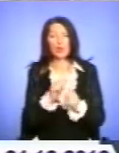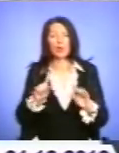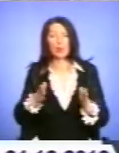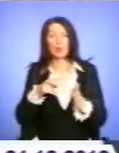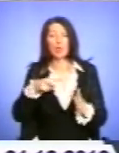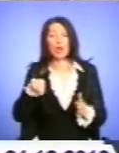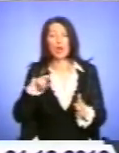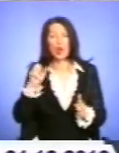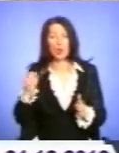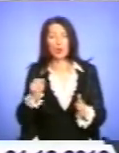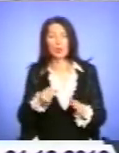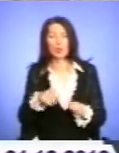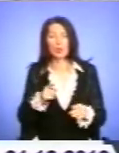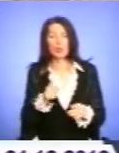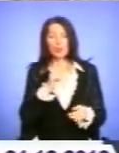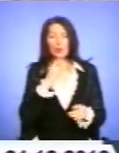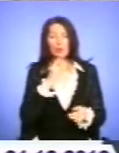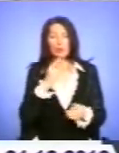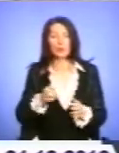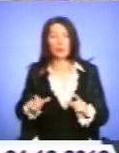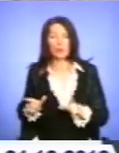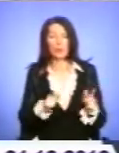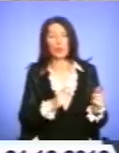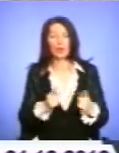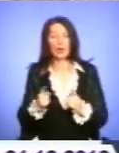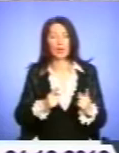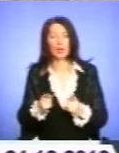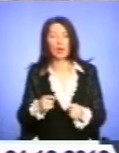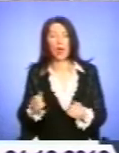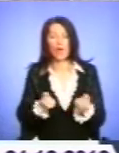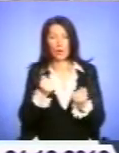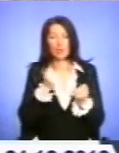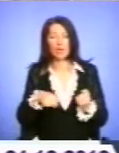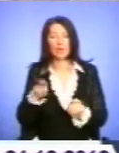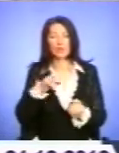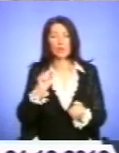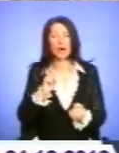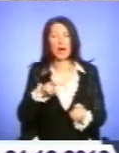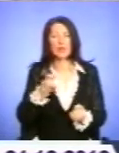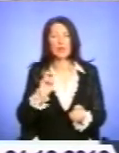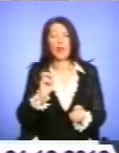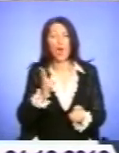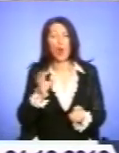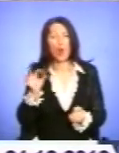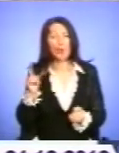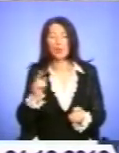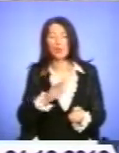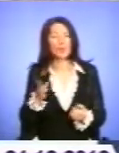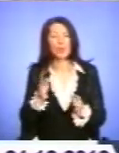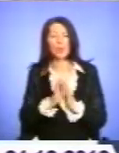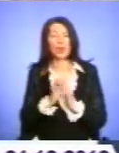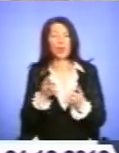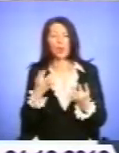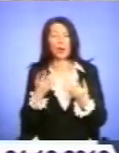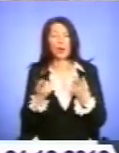накат, який значно утруднює рух транспорту. Тож водіям, далекобійникам, в першу чергу, ми б не рекомендували взагалі виїжджати в далекі дороги, тому що бувають такі випадки,